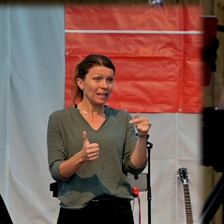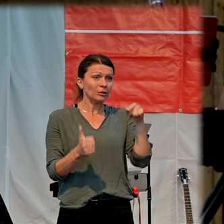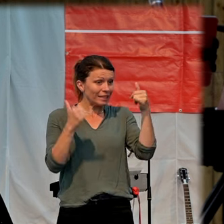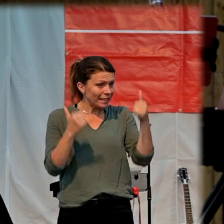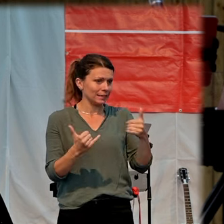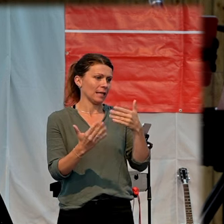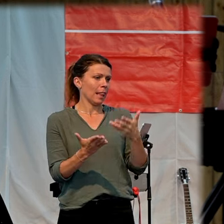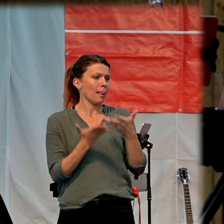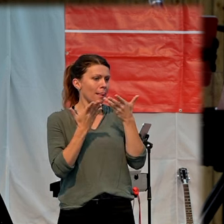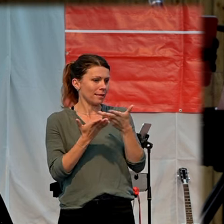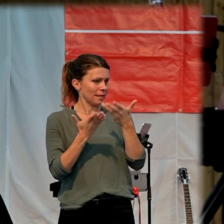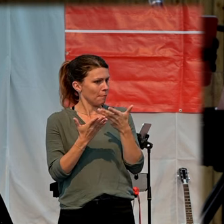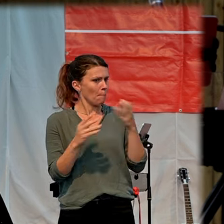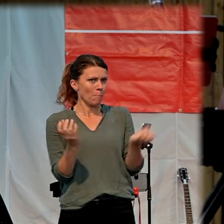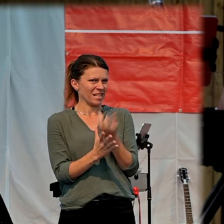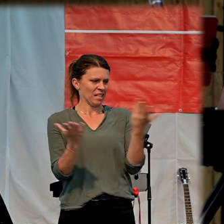mal.